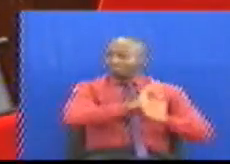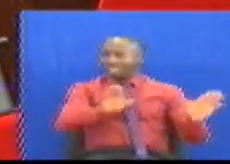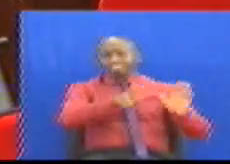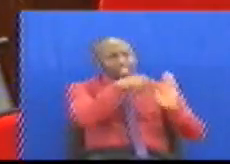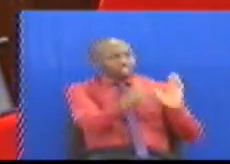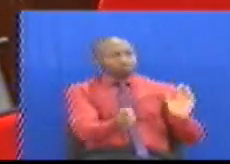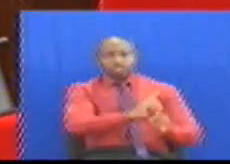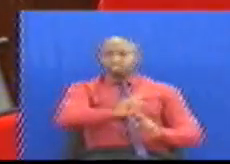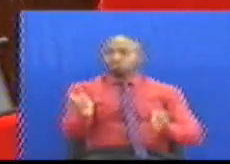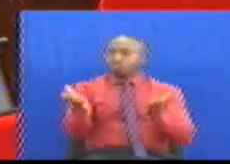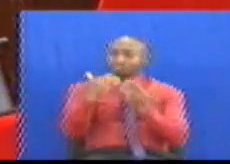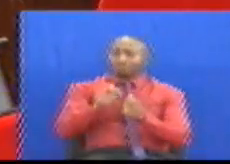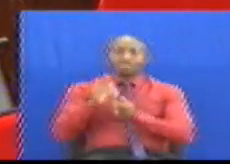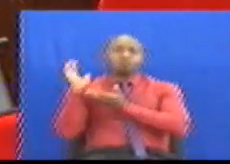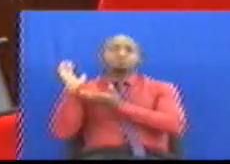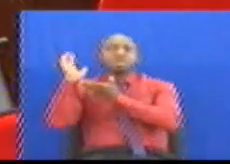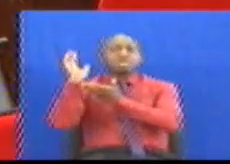kwa sababu anataka kubebwa.